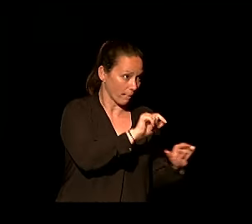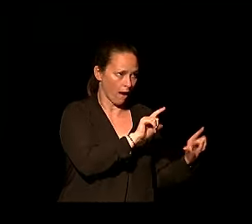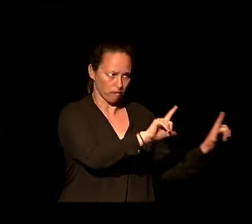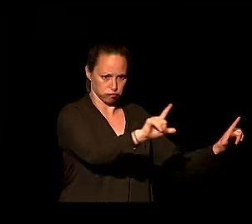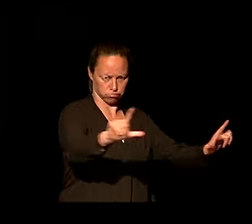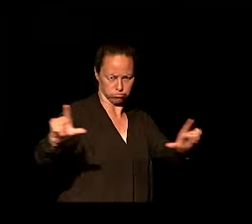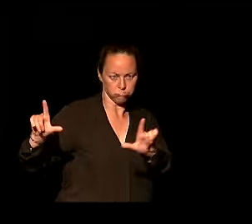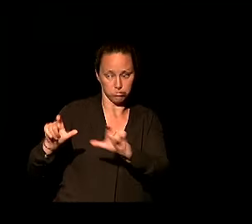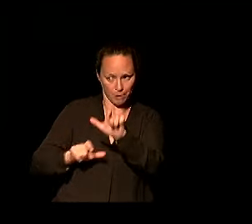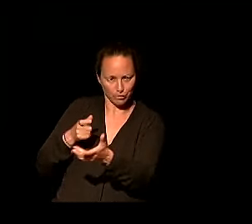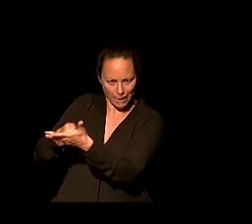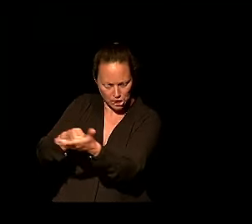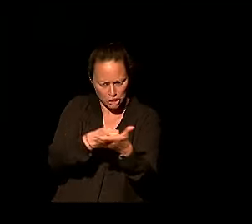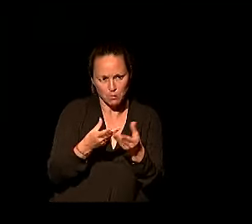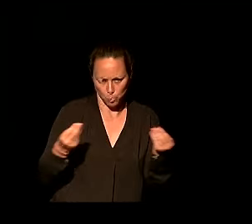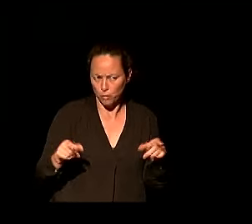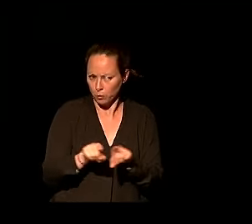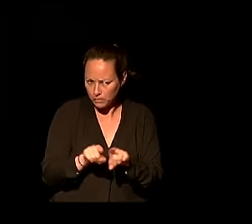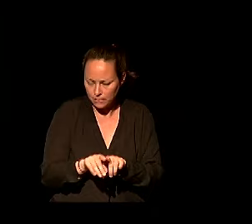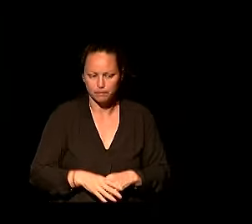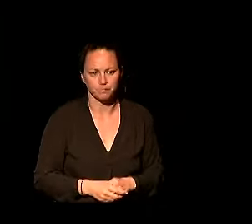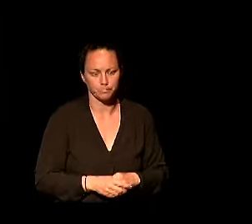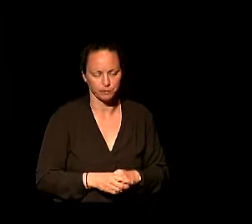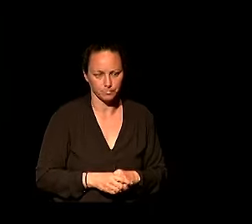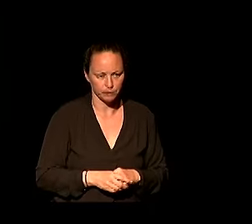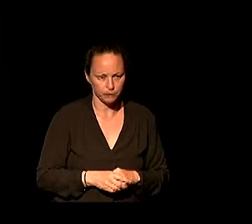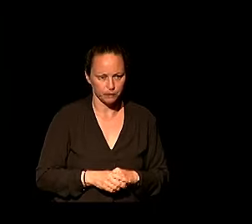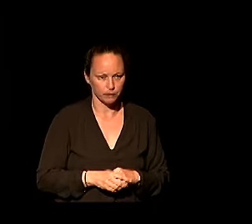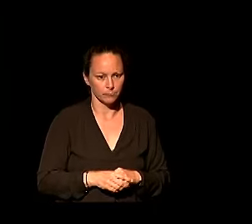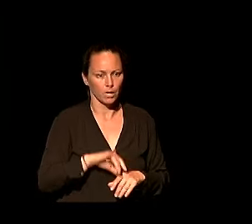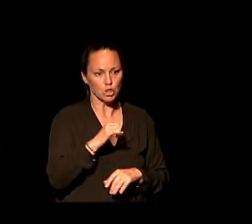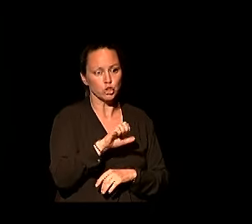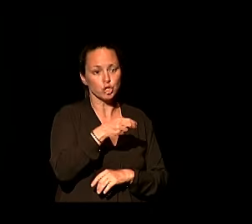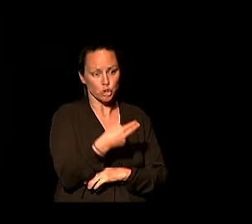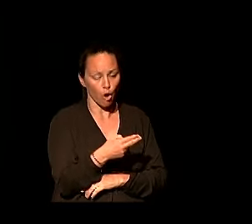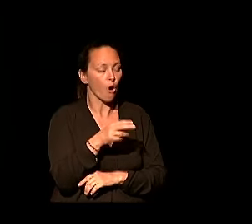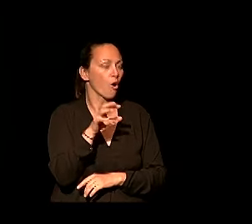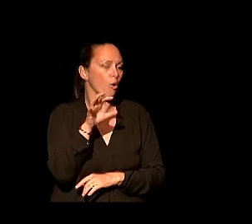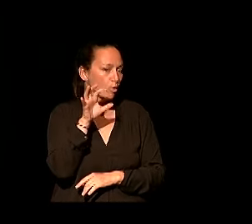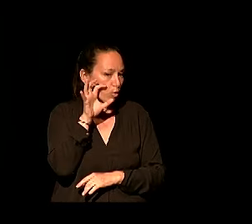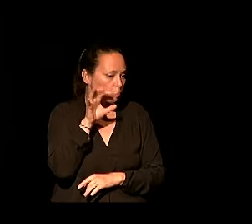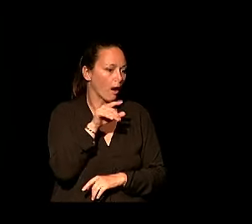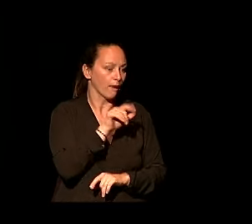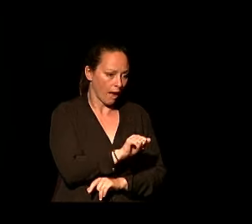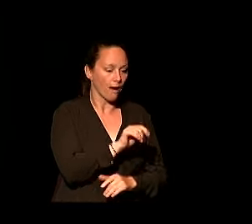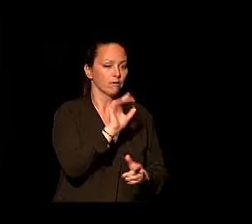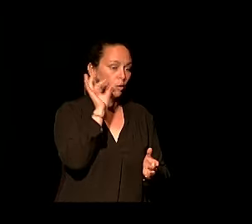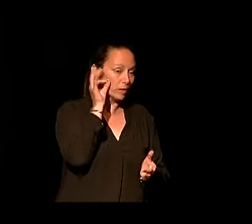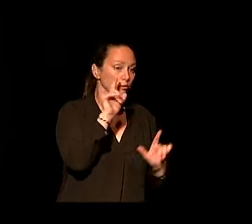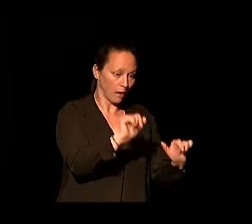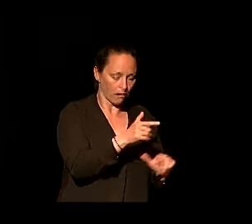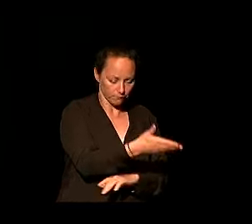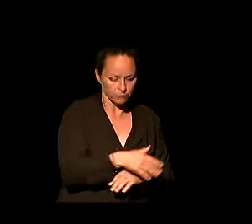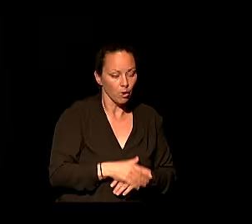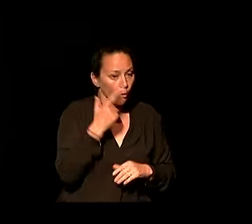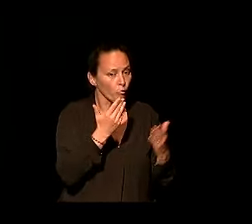aussi, plus ou moins en lien avec la présence de Jean Renoir à Hollywood. Alors, on voit qu'aussi les expositions, comme je vous le disais,